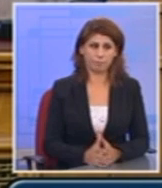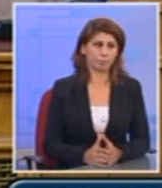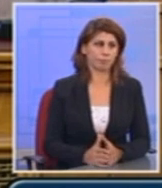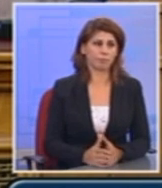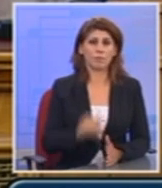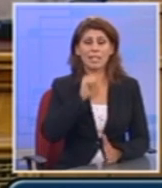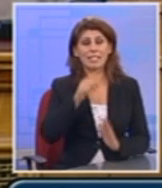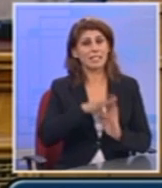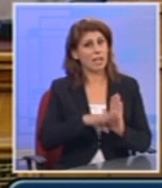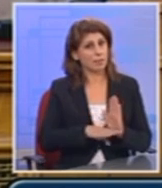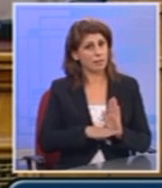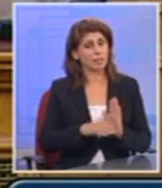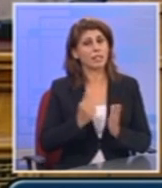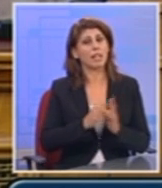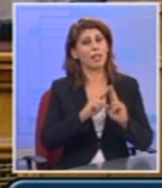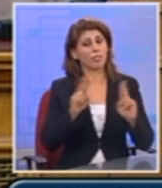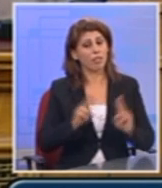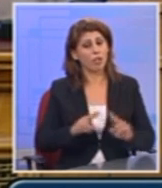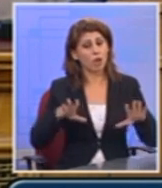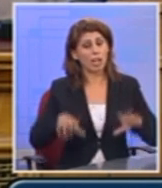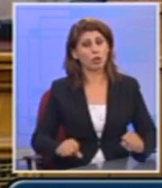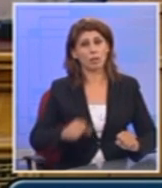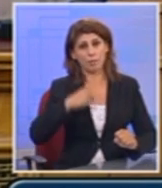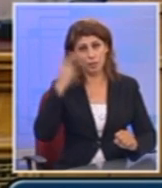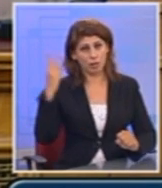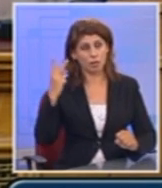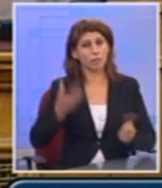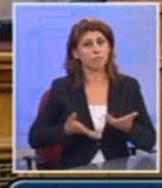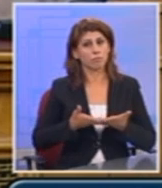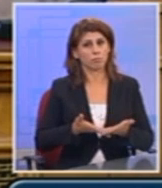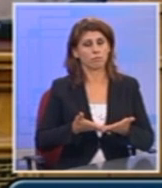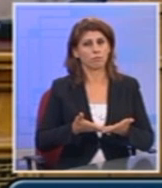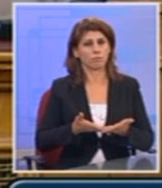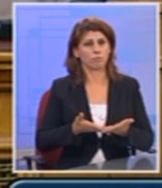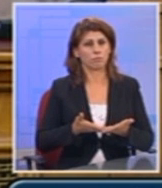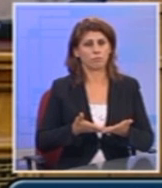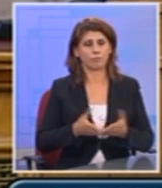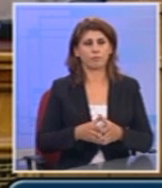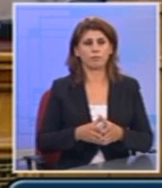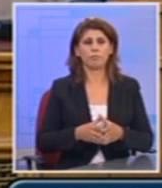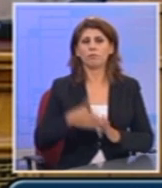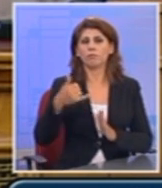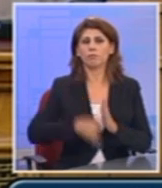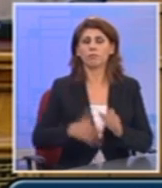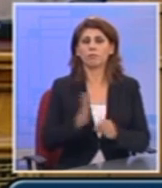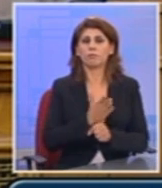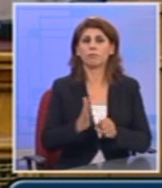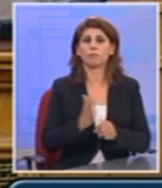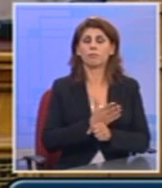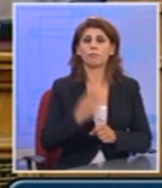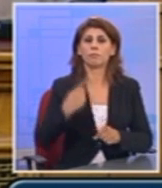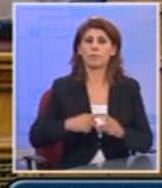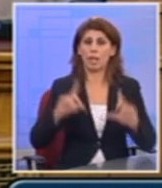συνταγματικά και διεθνώς κατοχυρωμένα συμβάλλει στην ουσιαστική κατάργηση της ελληνικής